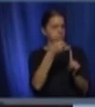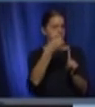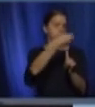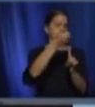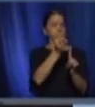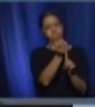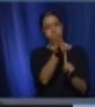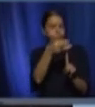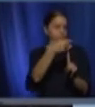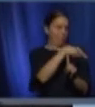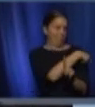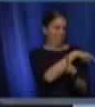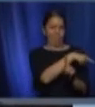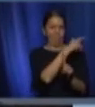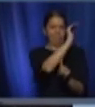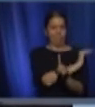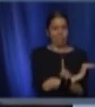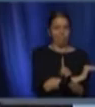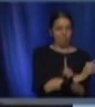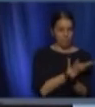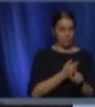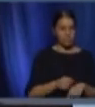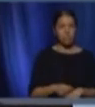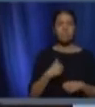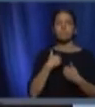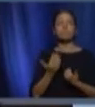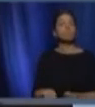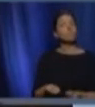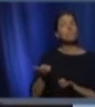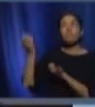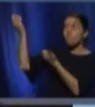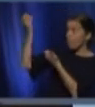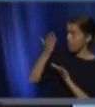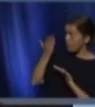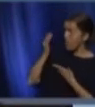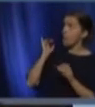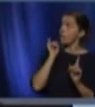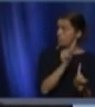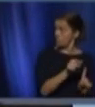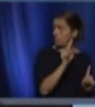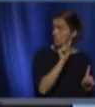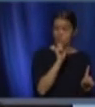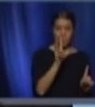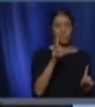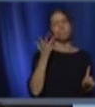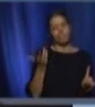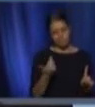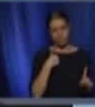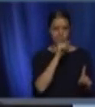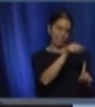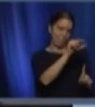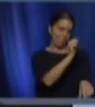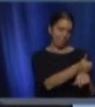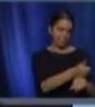santé publique. Nous l'avons acceptée tout bonnement. Question?